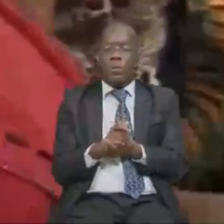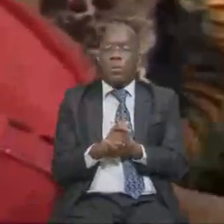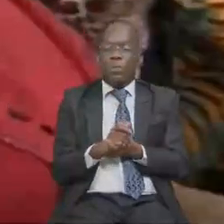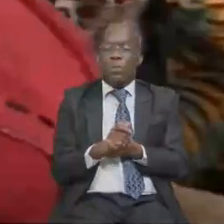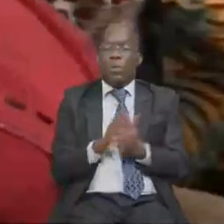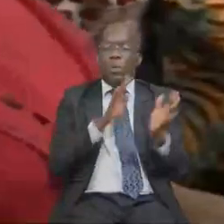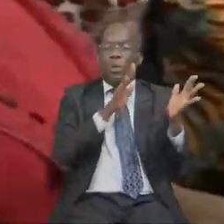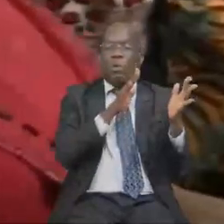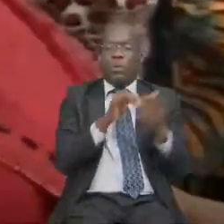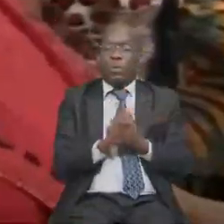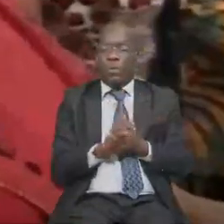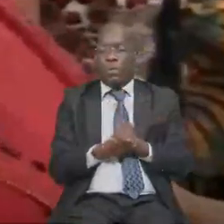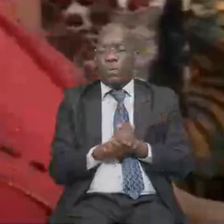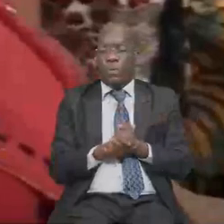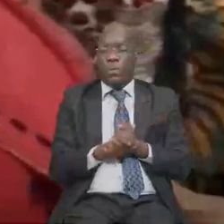L'espérance